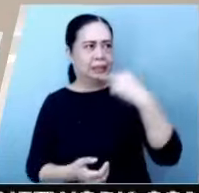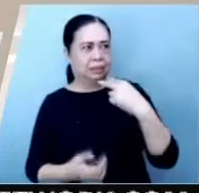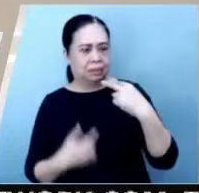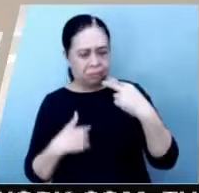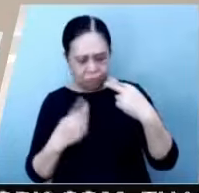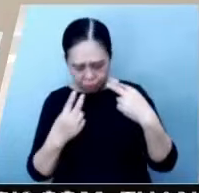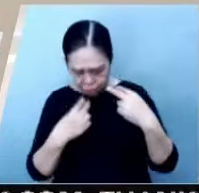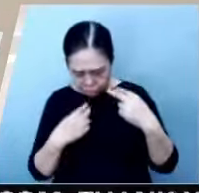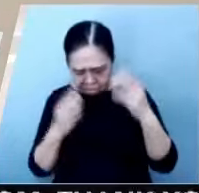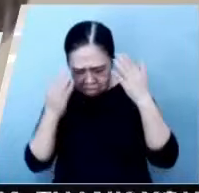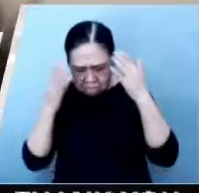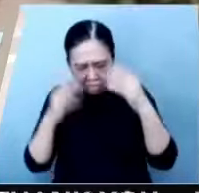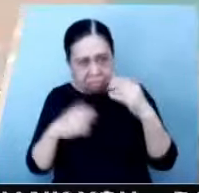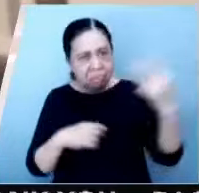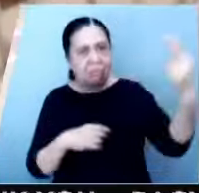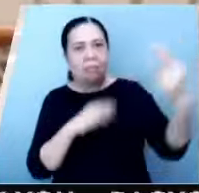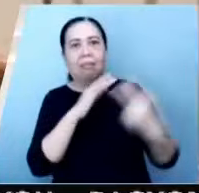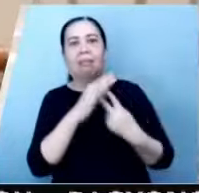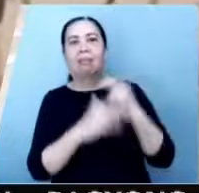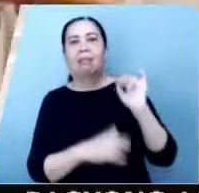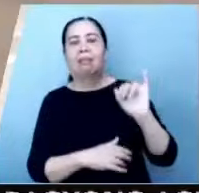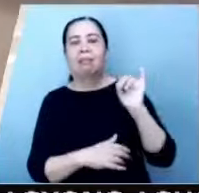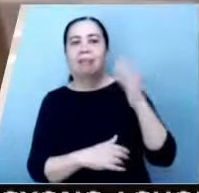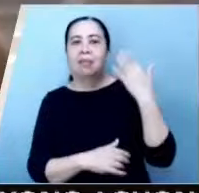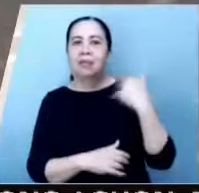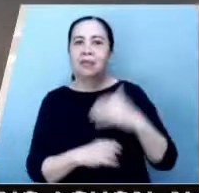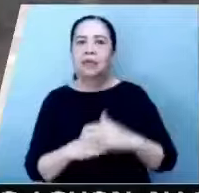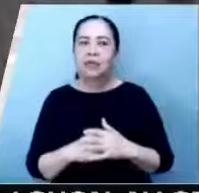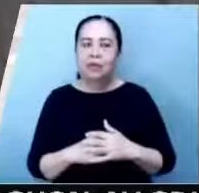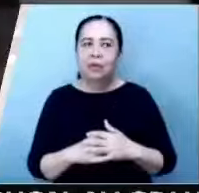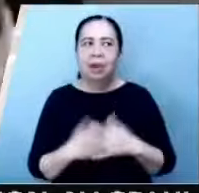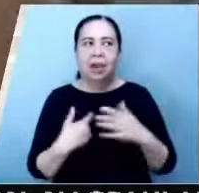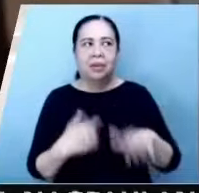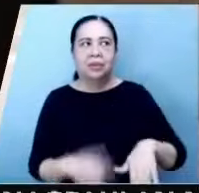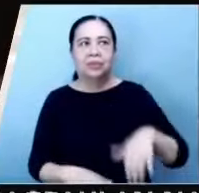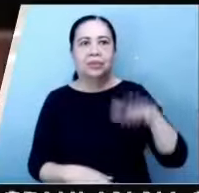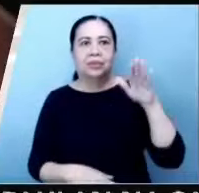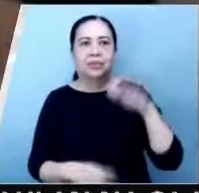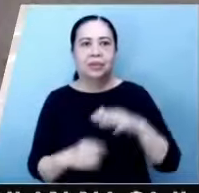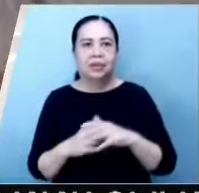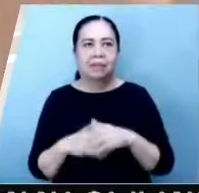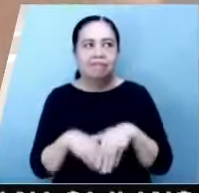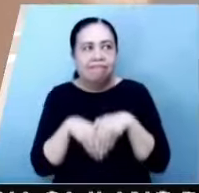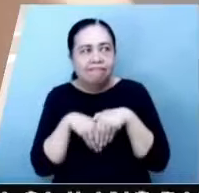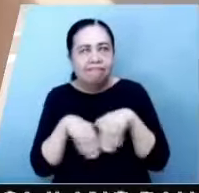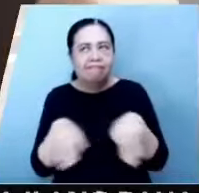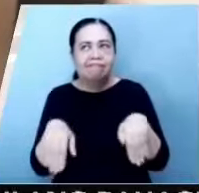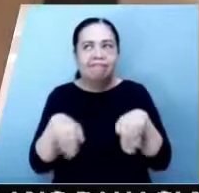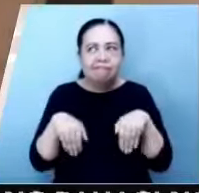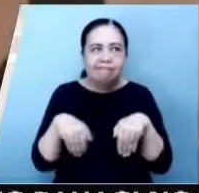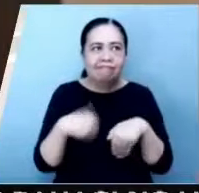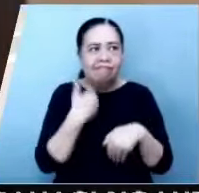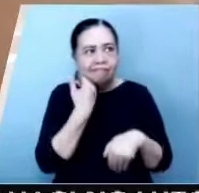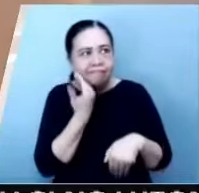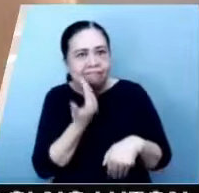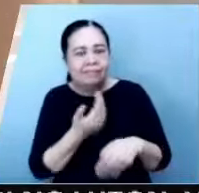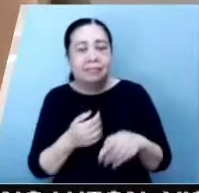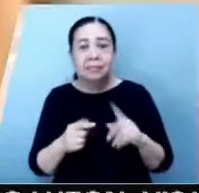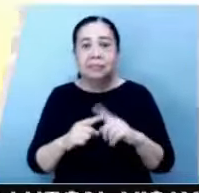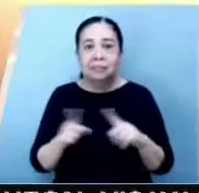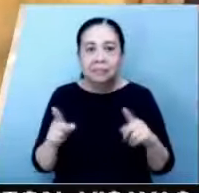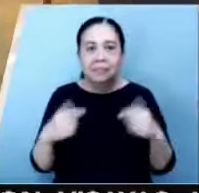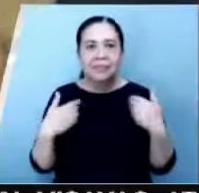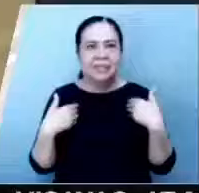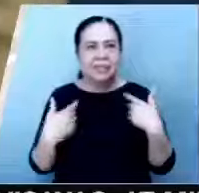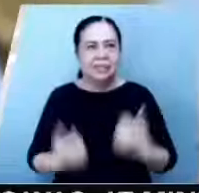myself before. And I grew up reserved, shy, pero I had that fire in